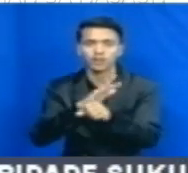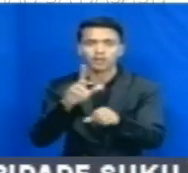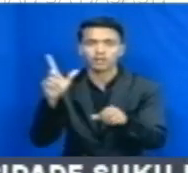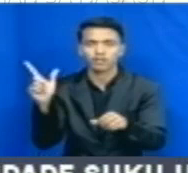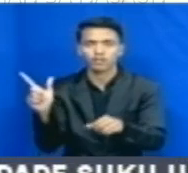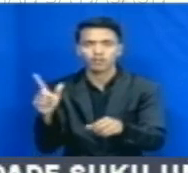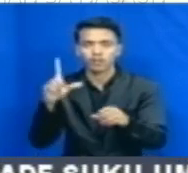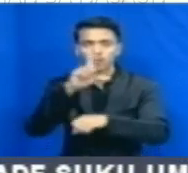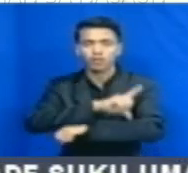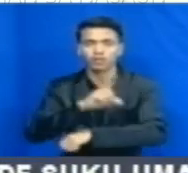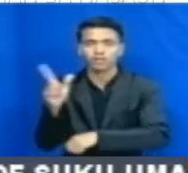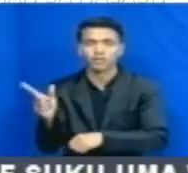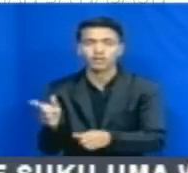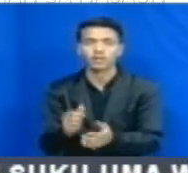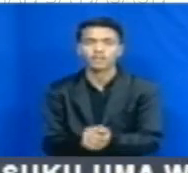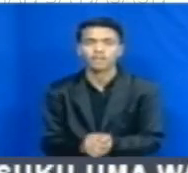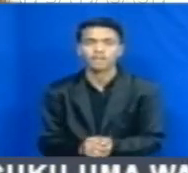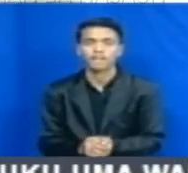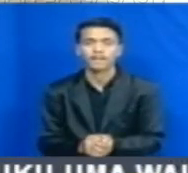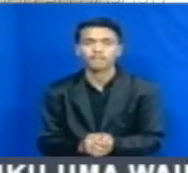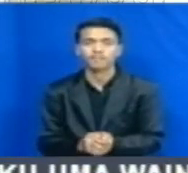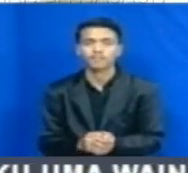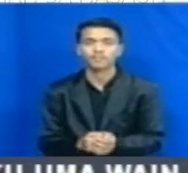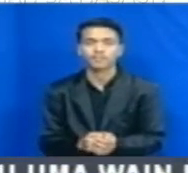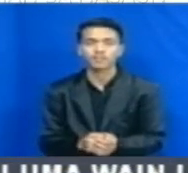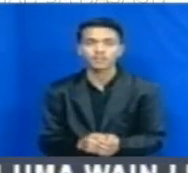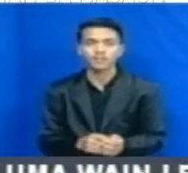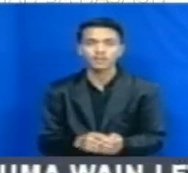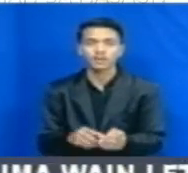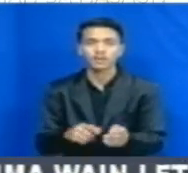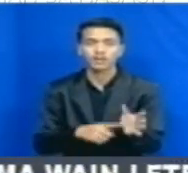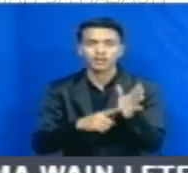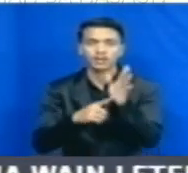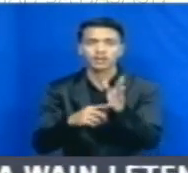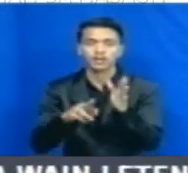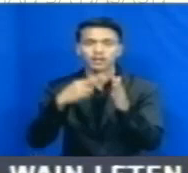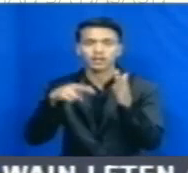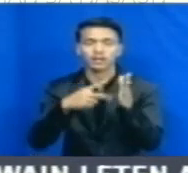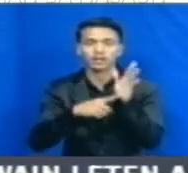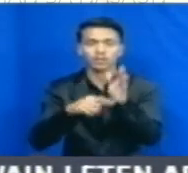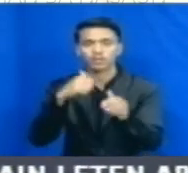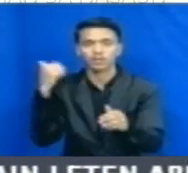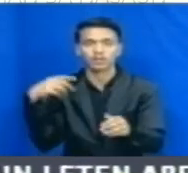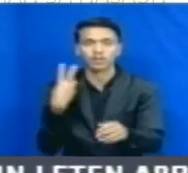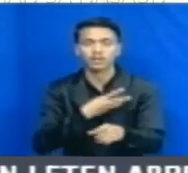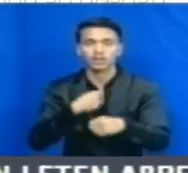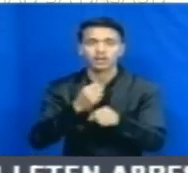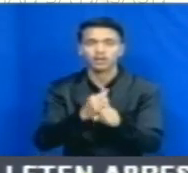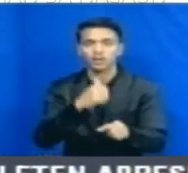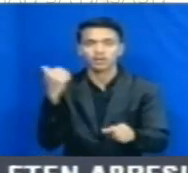selae mata dalan hatulu ketak ita halo yene ketak ita hamusu